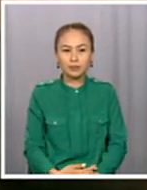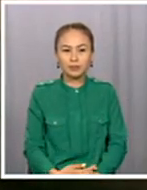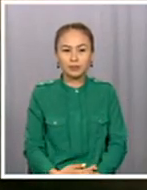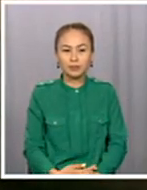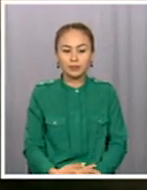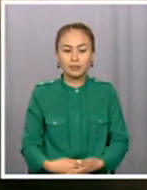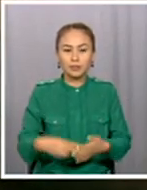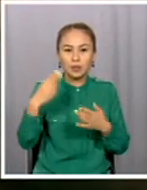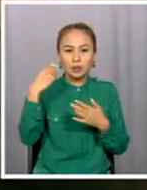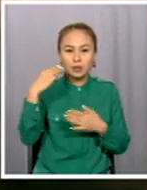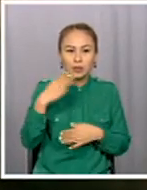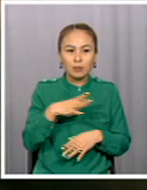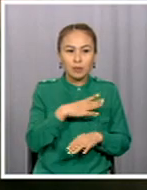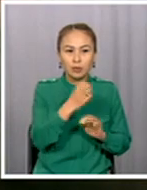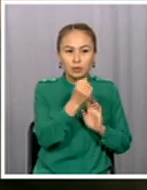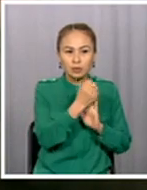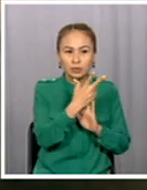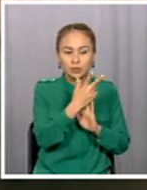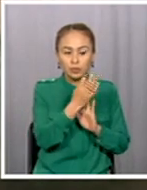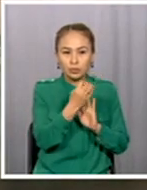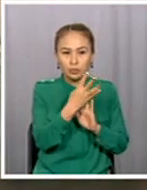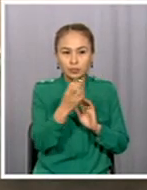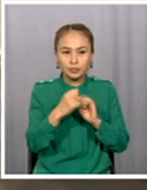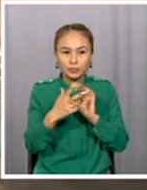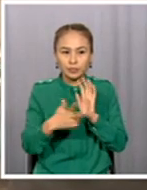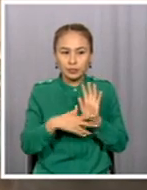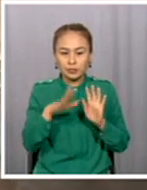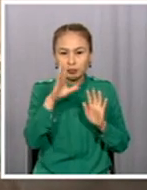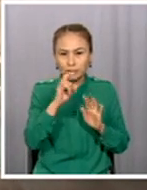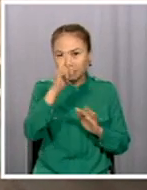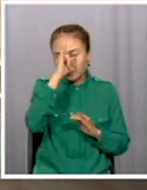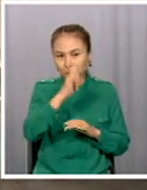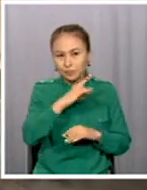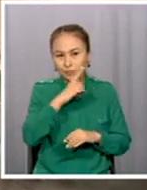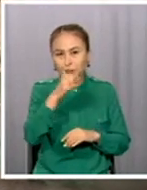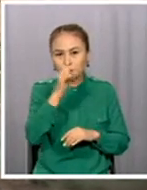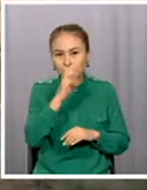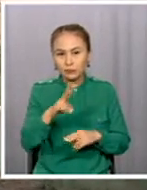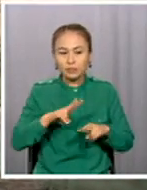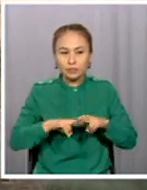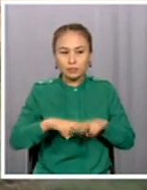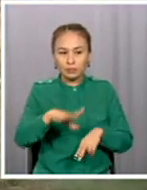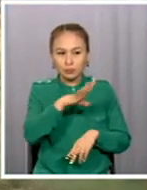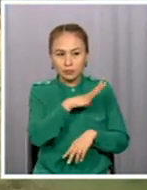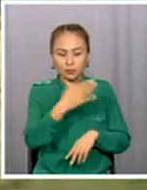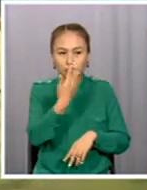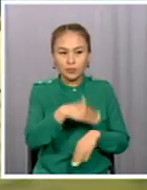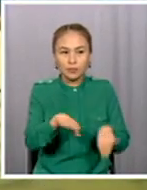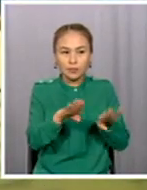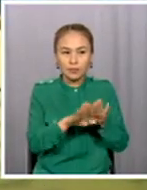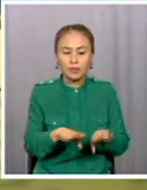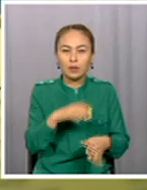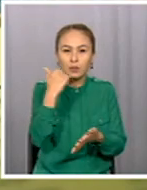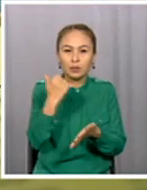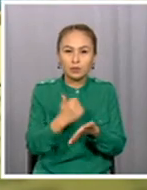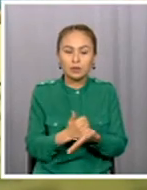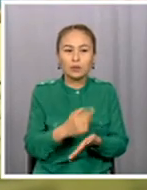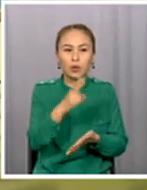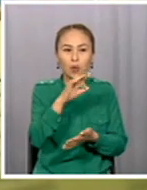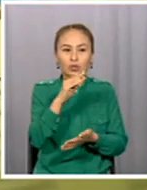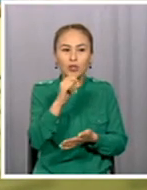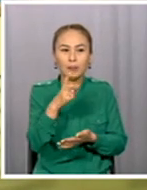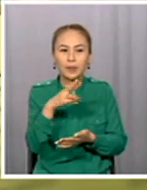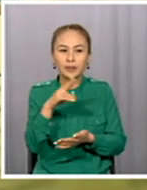Түркістан 14-18 ғасырлар аралығында Қазақ хандығының астанасы болған. Сол кезде хан ордасы осы Қожа Ахмет